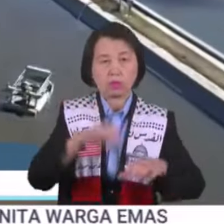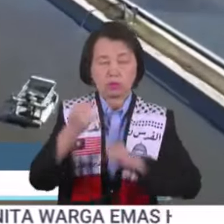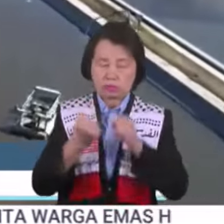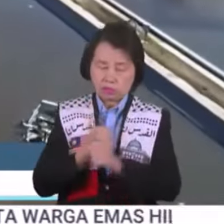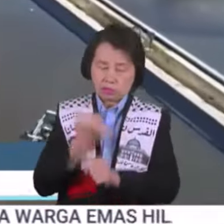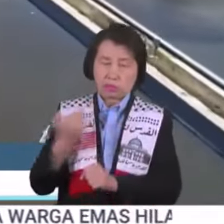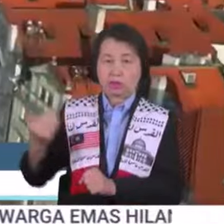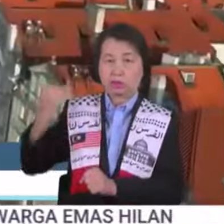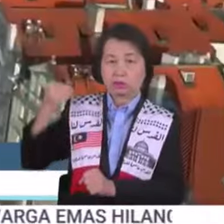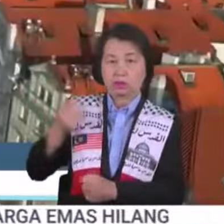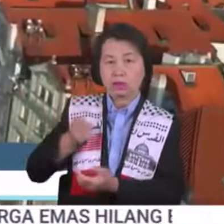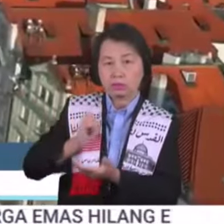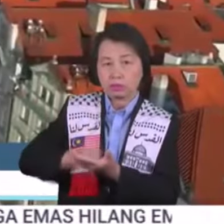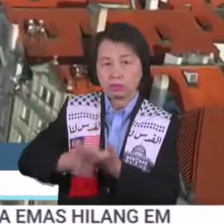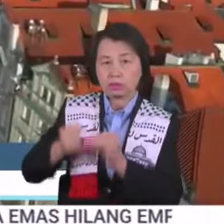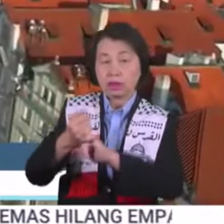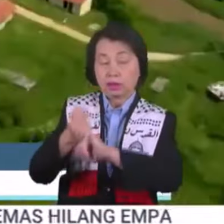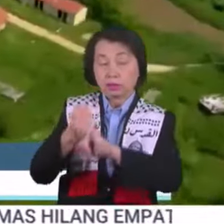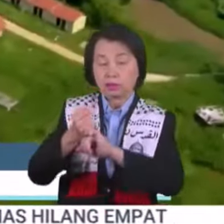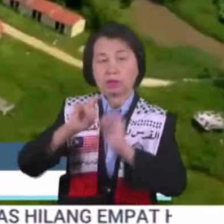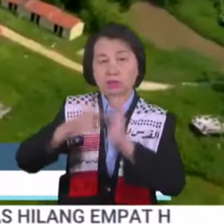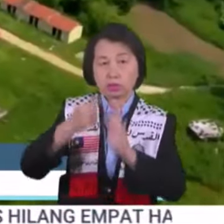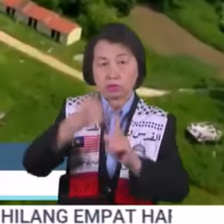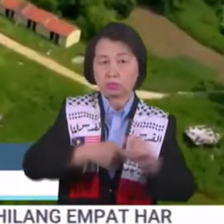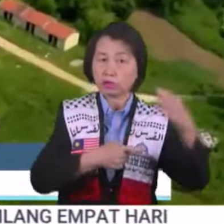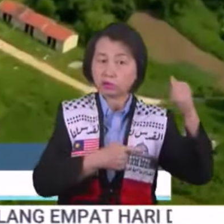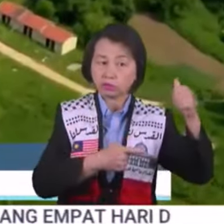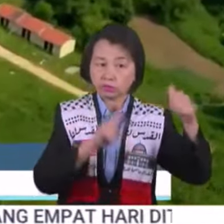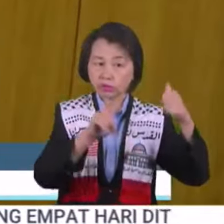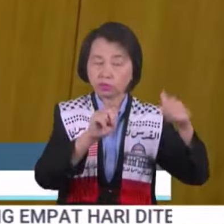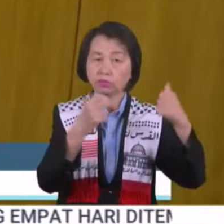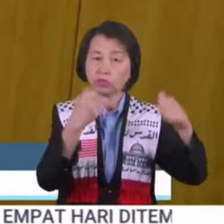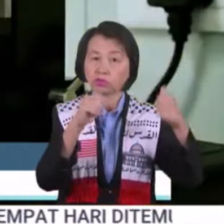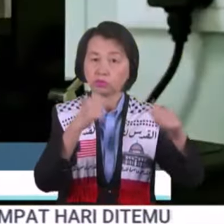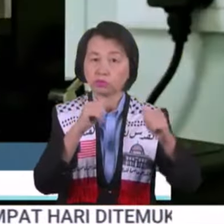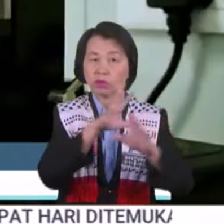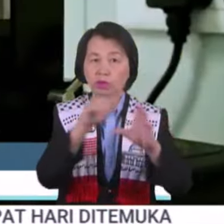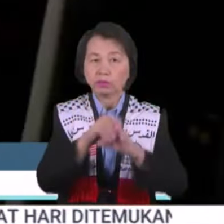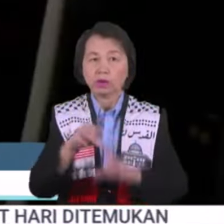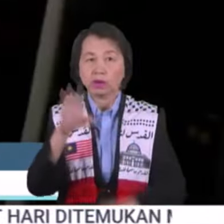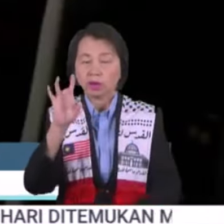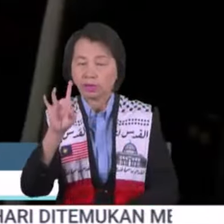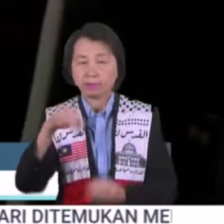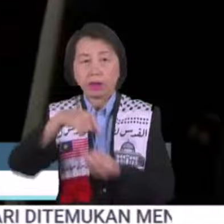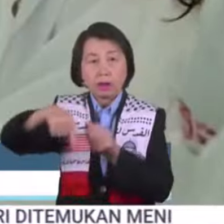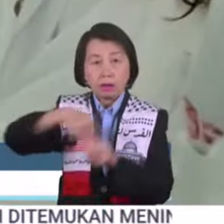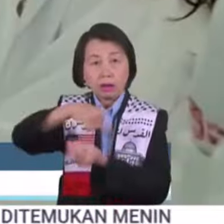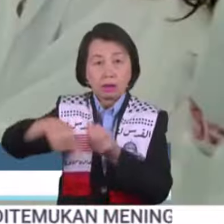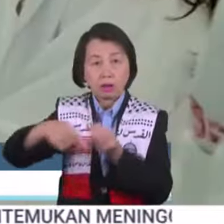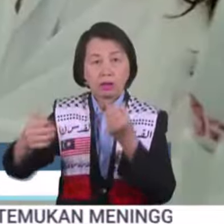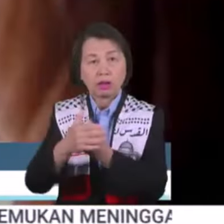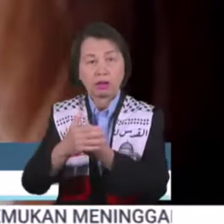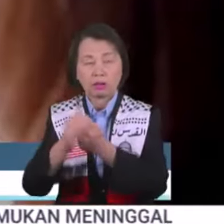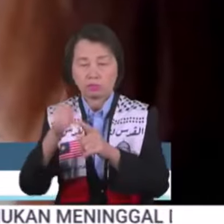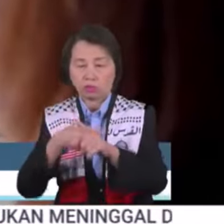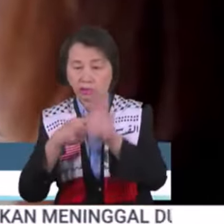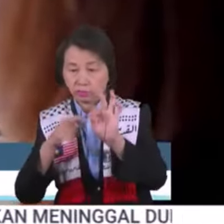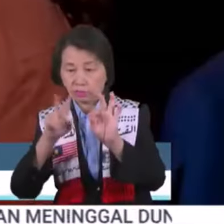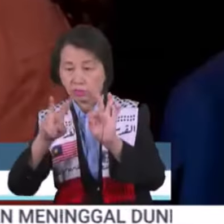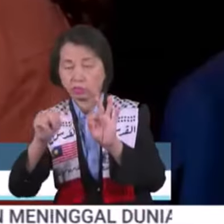tahun lepas rundingan perjanjian dimulakan Oktober 2010 melibatkan lapan pusingan September